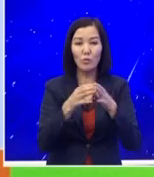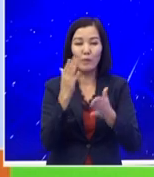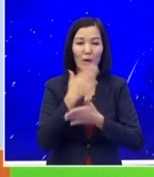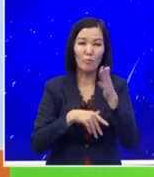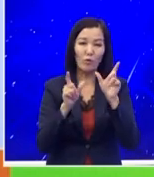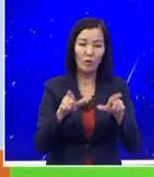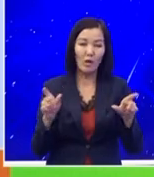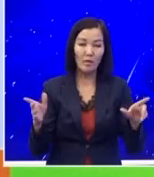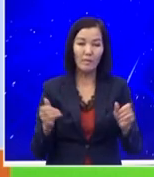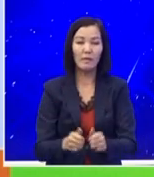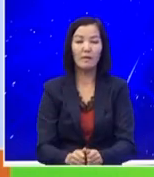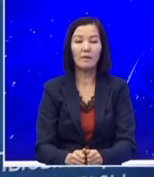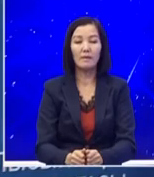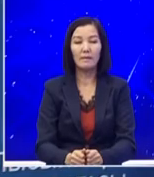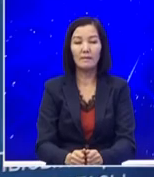2-ші топтағылар.